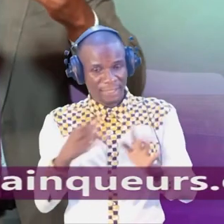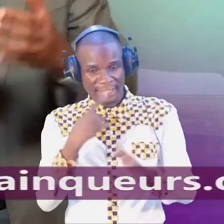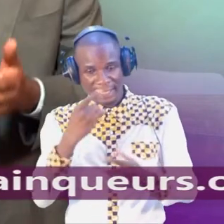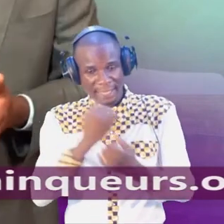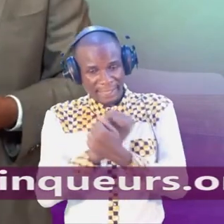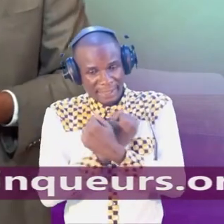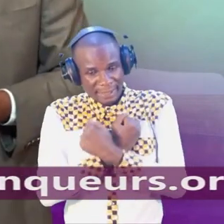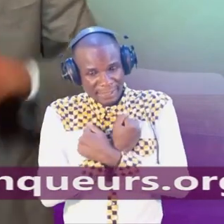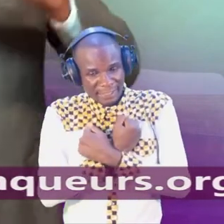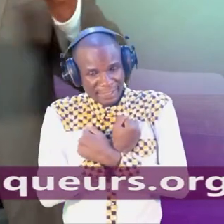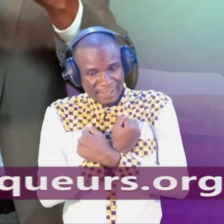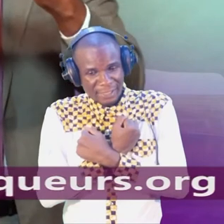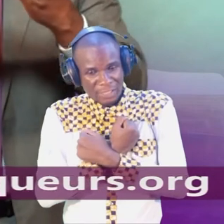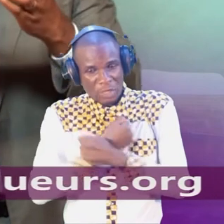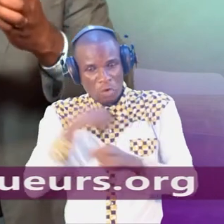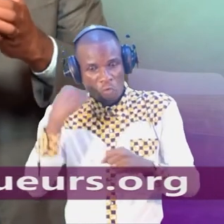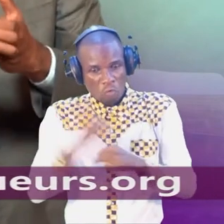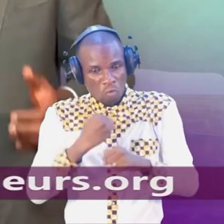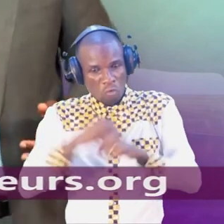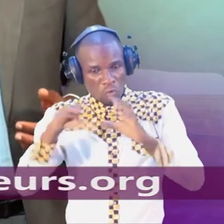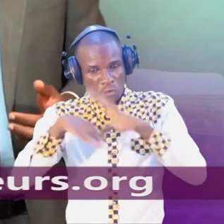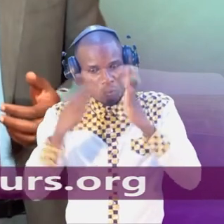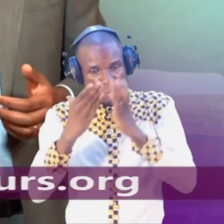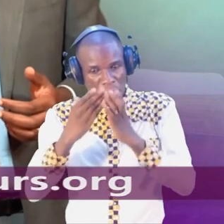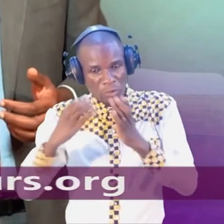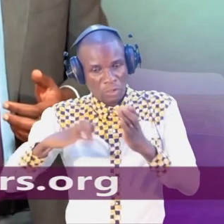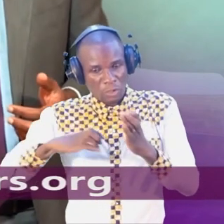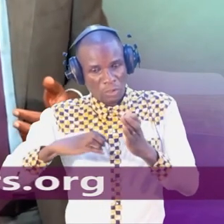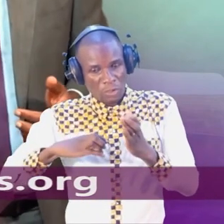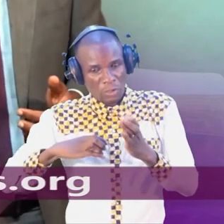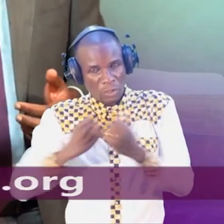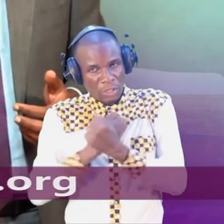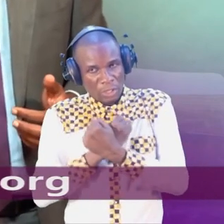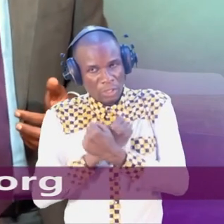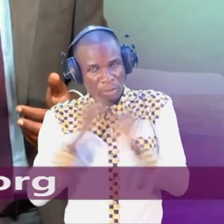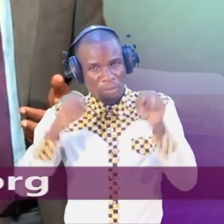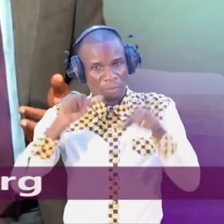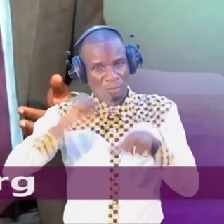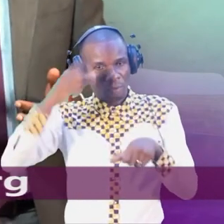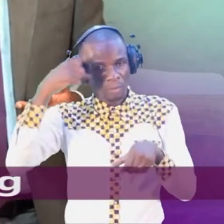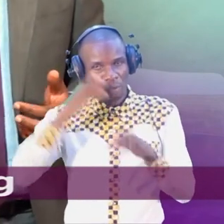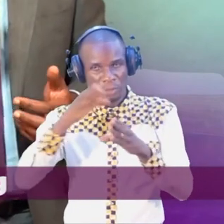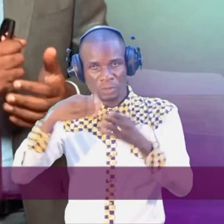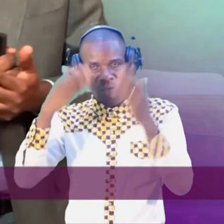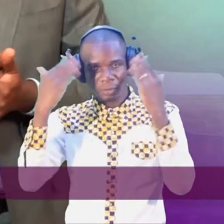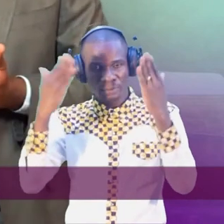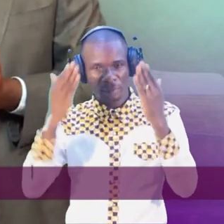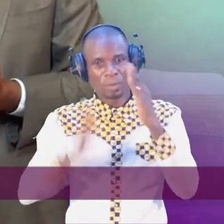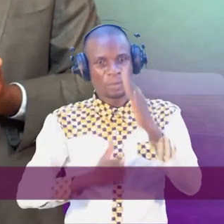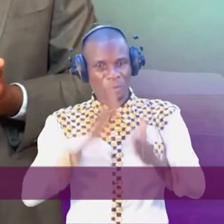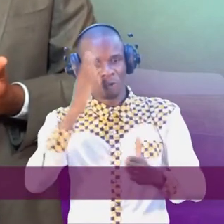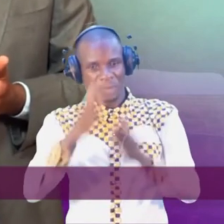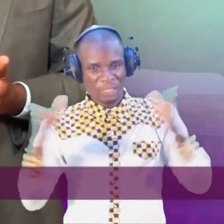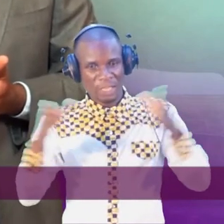watu wanampenda sana muumbaji wao, wanampenda sana mkombozi wao, wanataka kufanya mapenzi